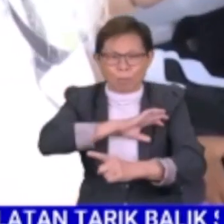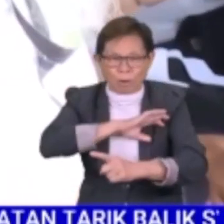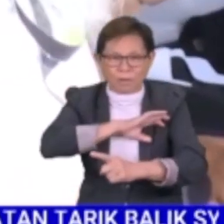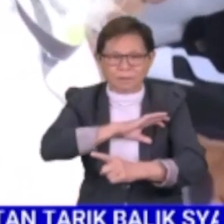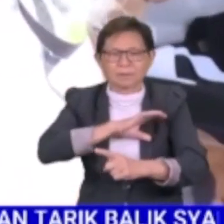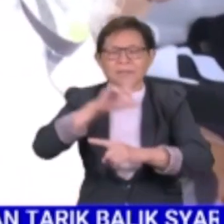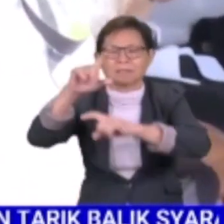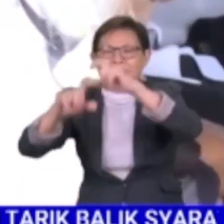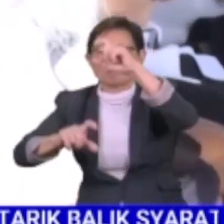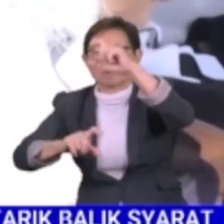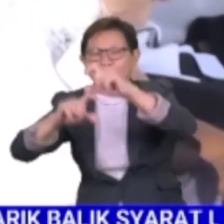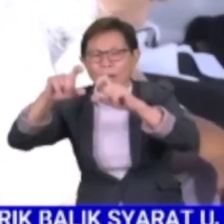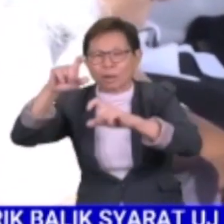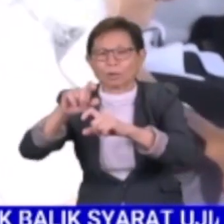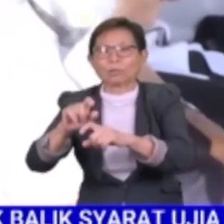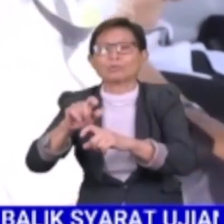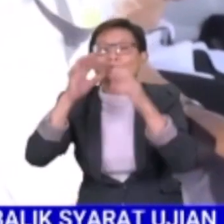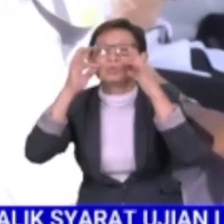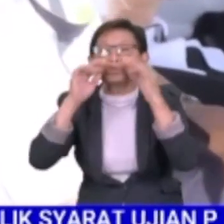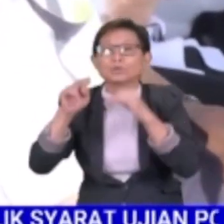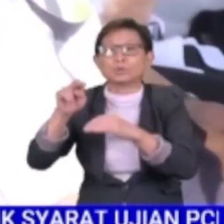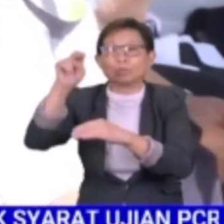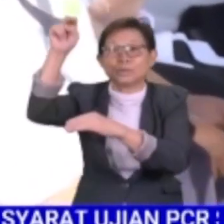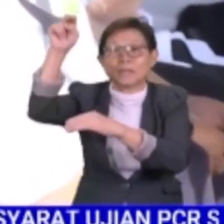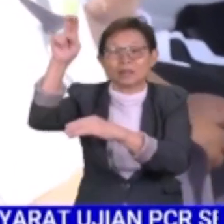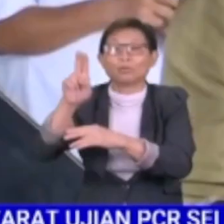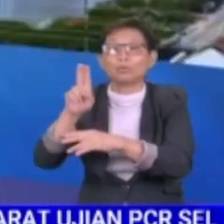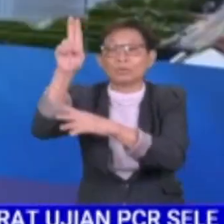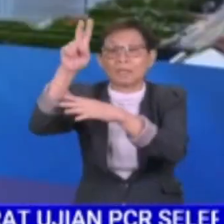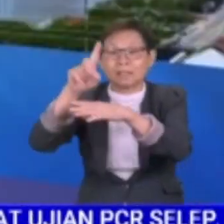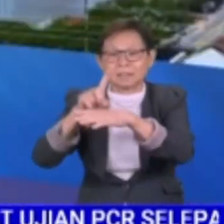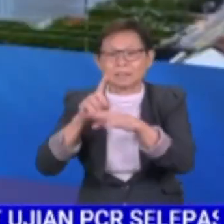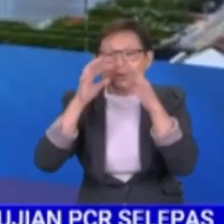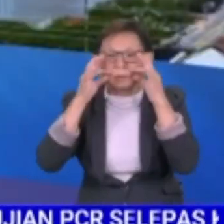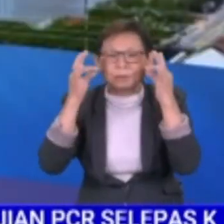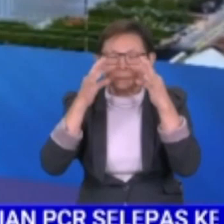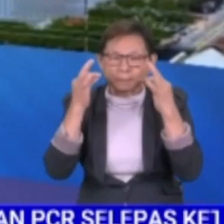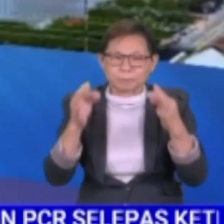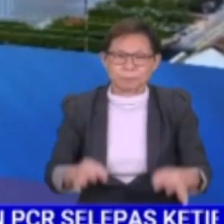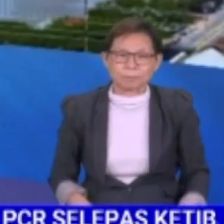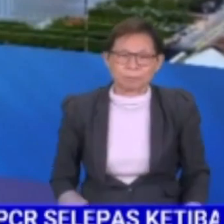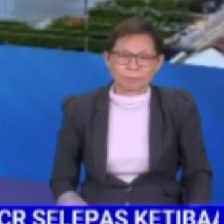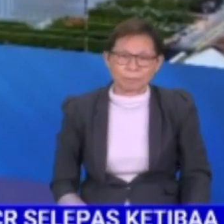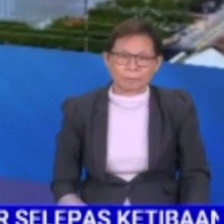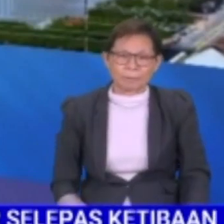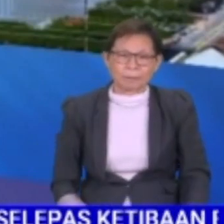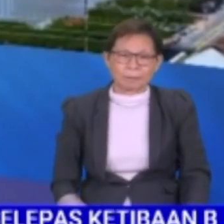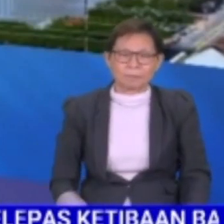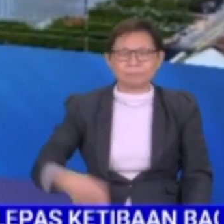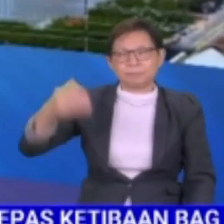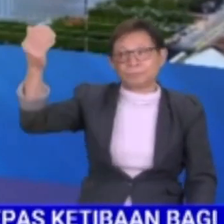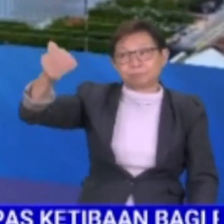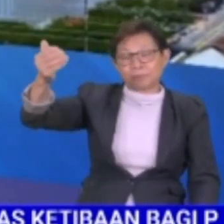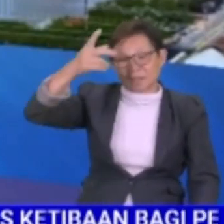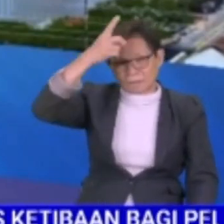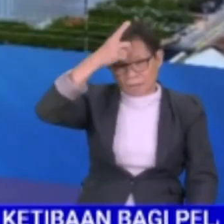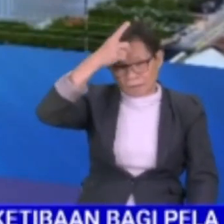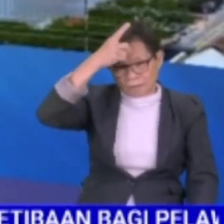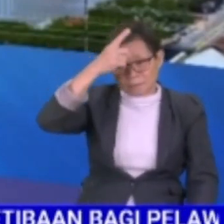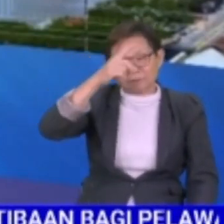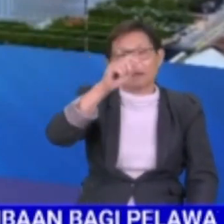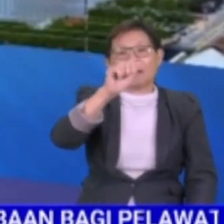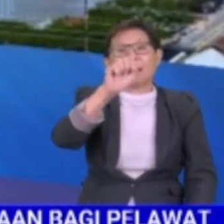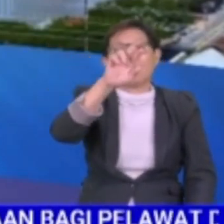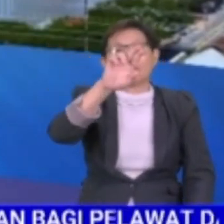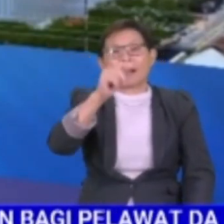dewan bandara ya kucing Utara di kucing sementara itu dalam ucapannya Datuk